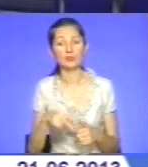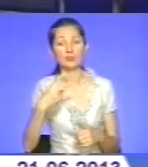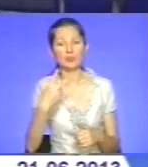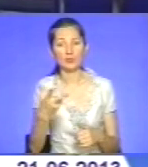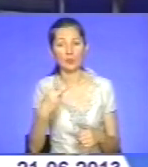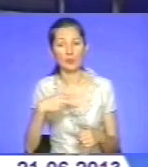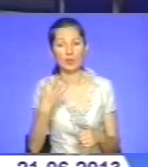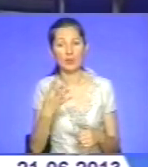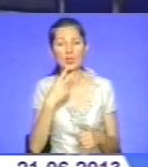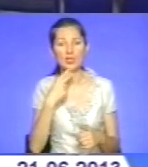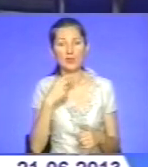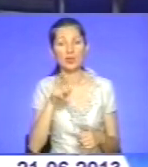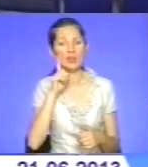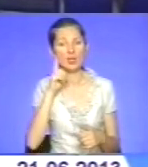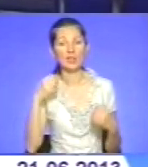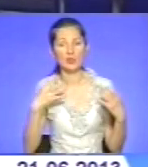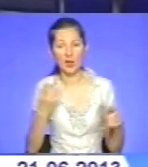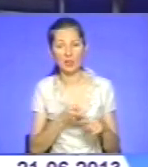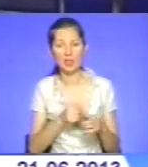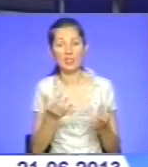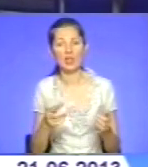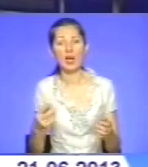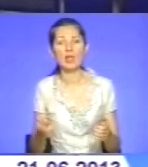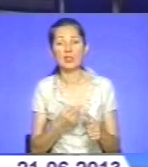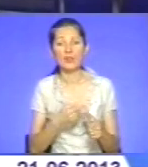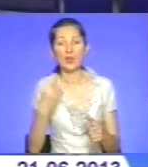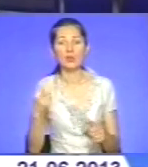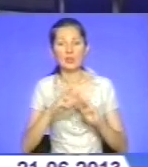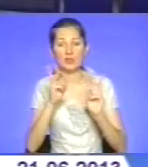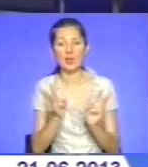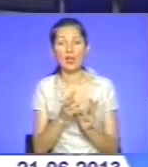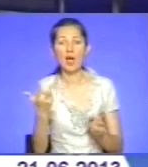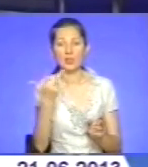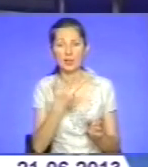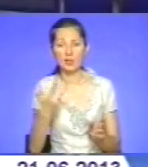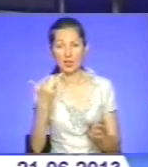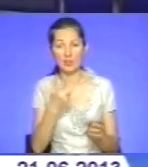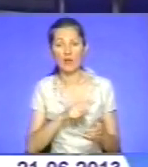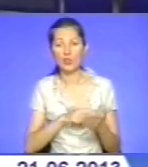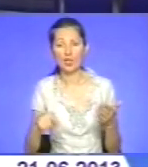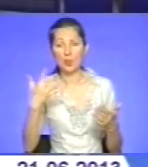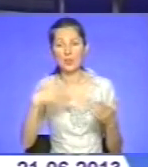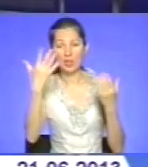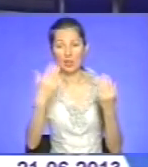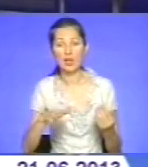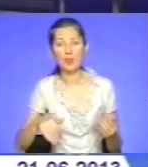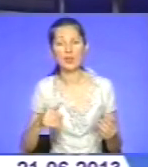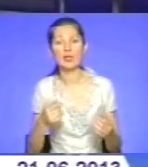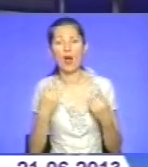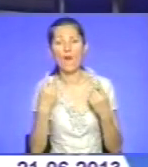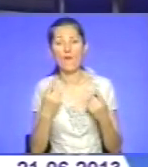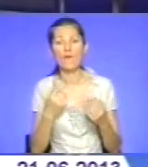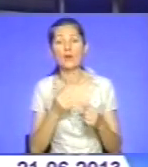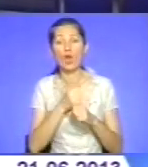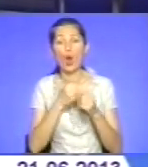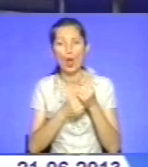23-24 червня – зелені свята, які ще називають Святою Трійцею. Вони визначаються на 50-й день після Великого дня в пам'ять зійшестя Святого